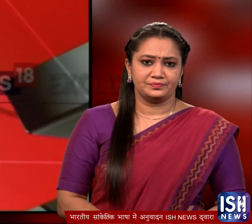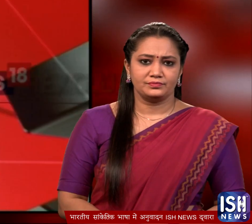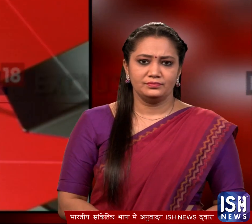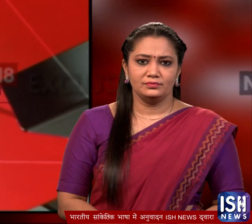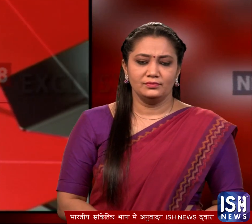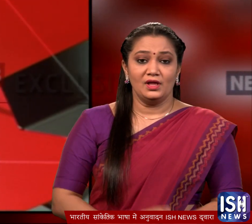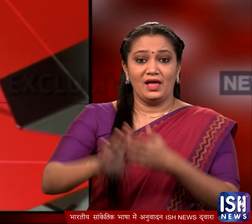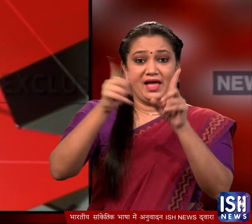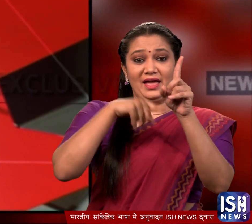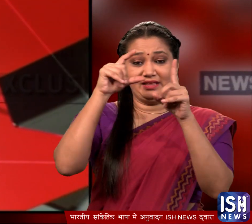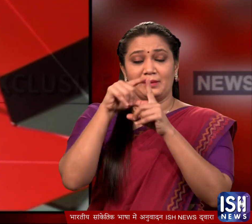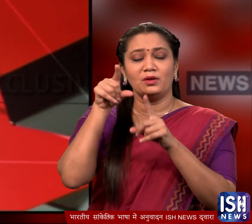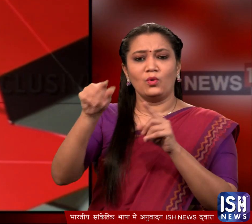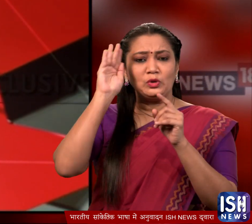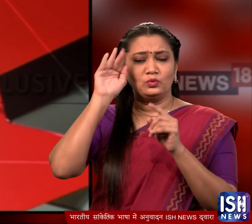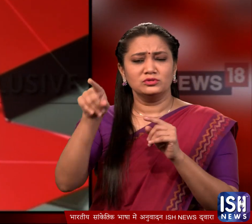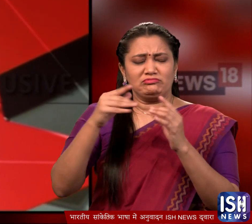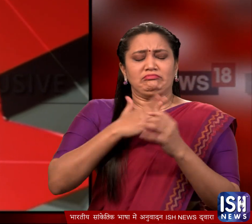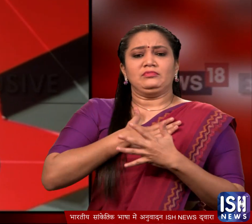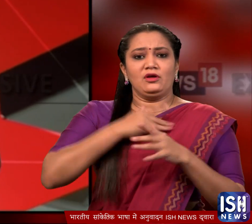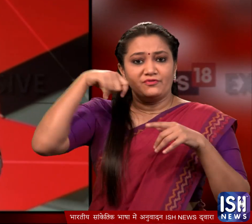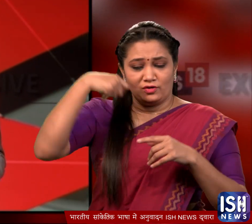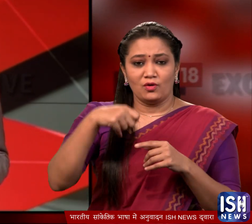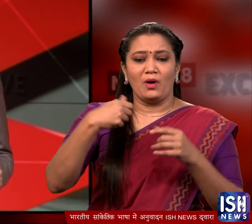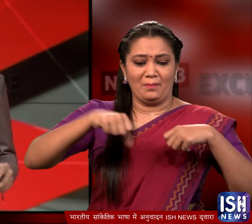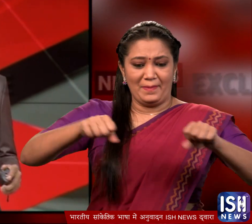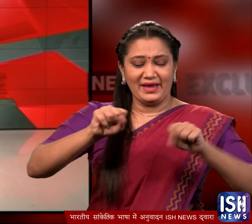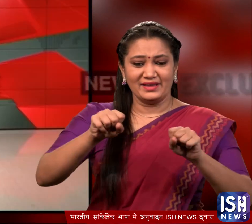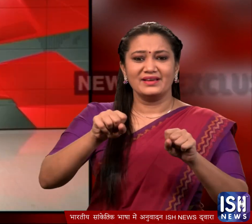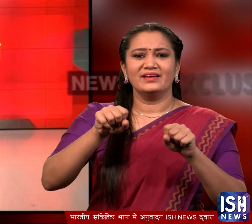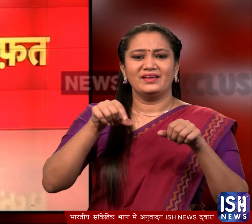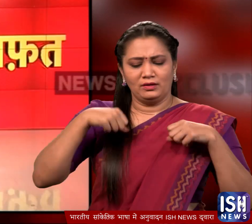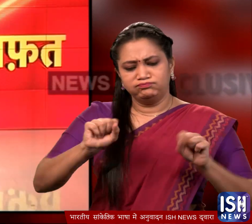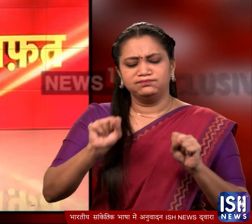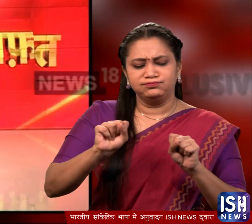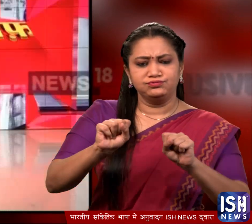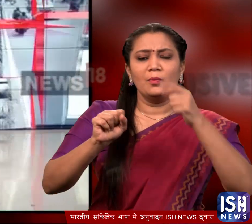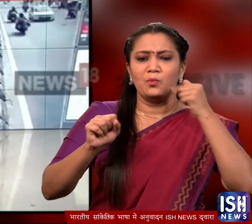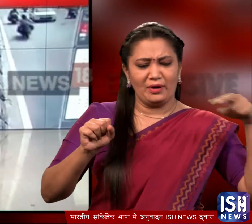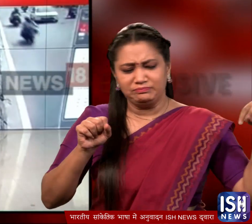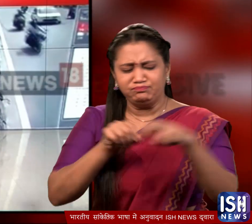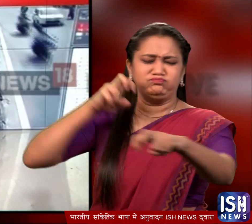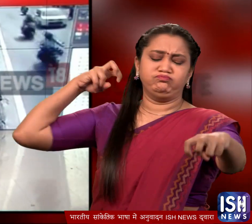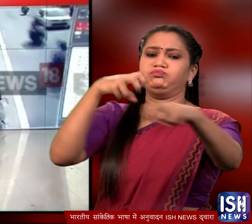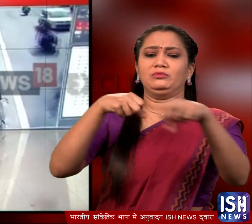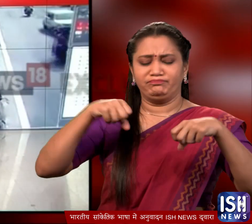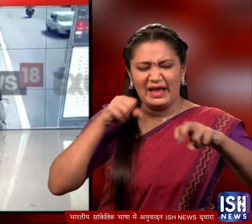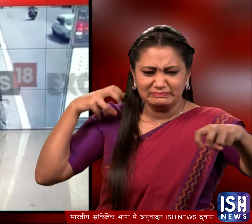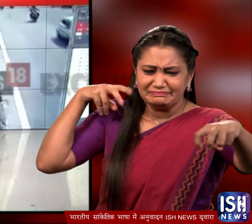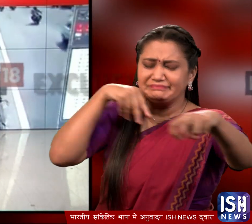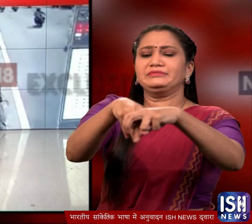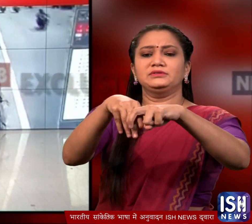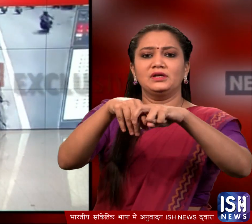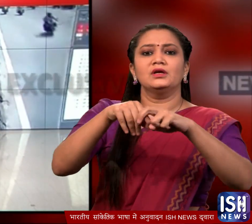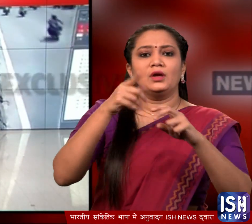से एक दिल दहला देने वाली तस्वीर सामने आई। वहां एक मोटरसाइकिल सवार ने सड़क पार कर रहे आदमी को जबरदस्त टक्कर मार दी। हादसा तब हुआ जब वो